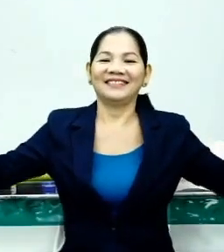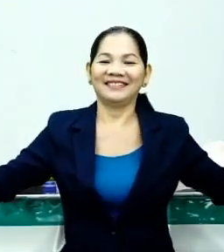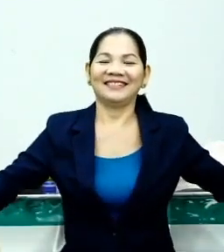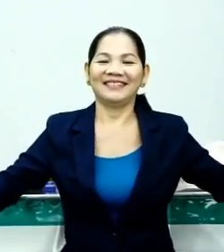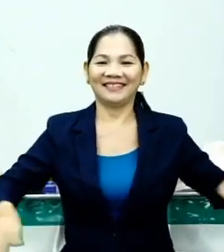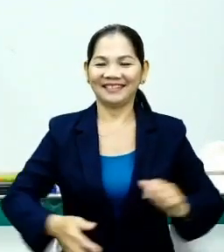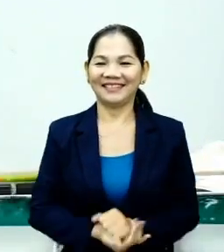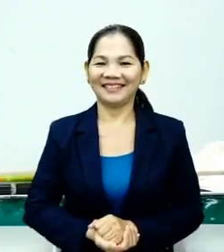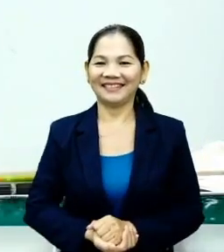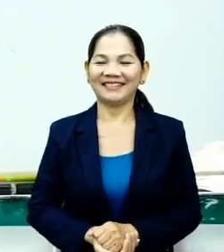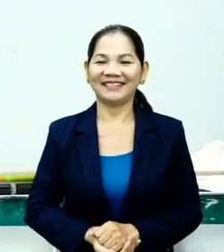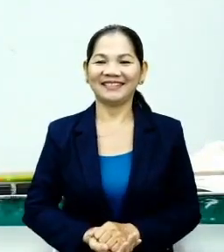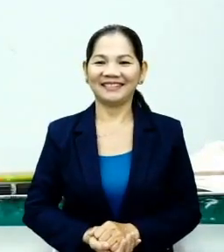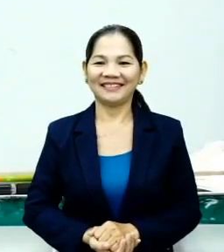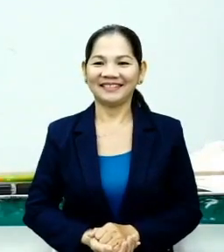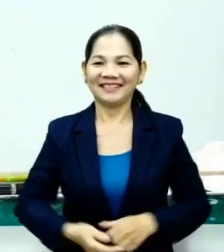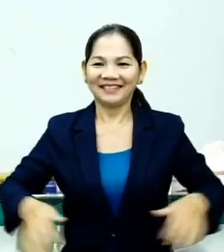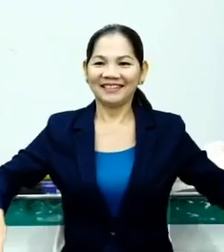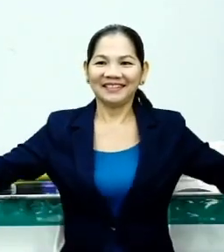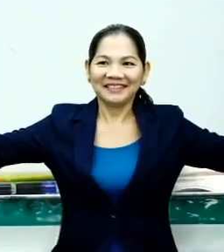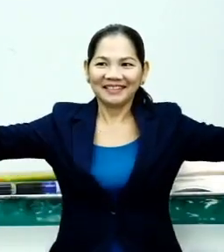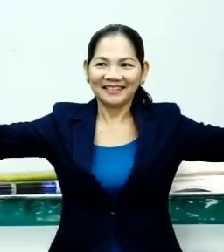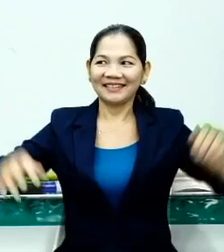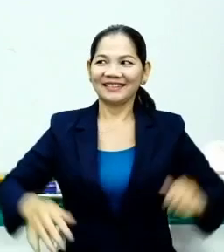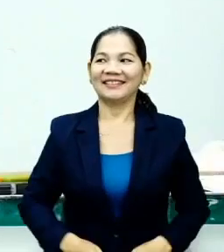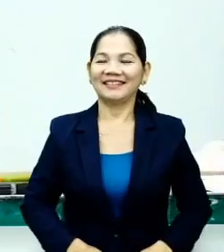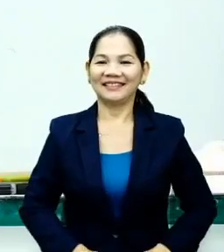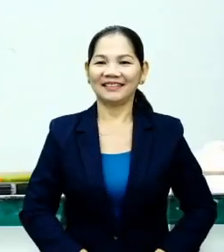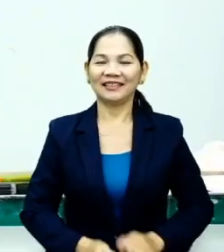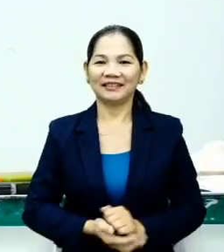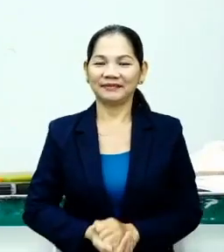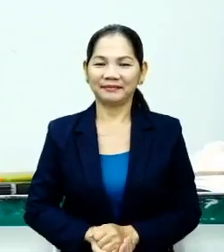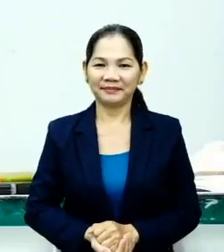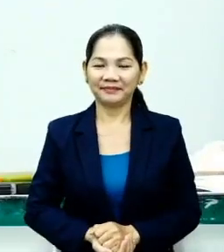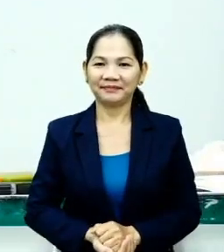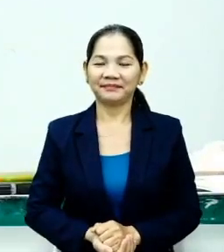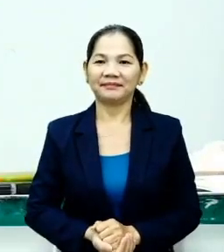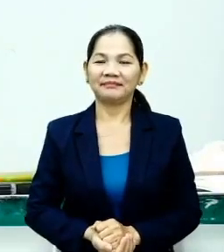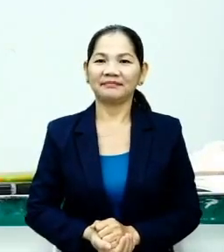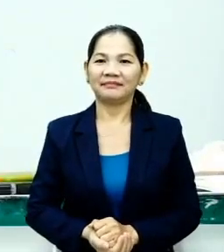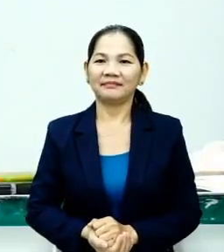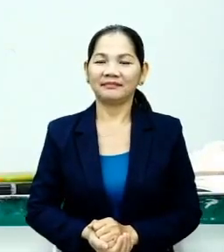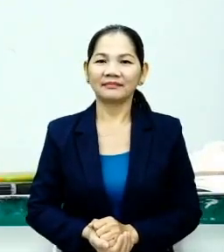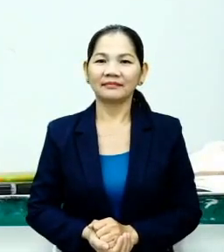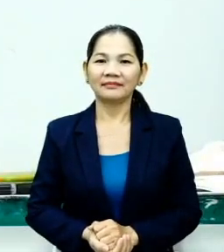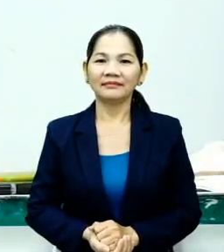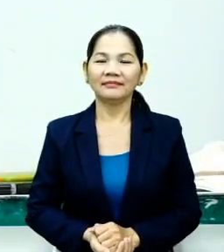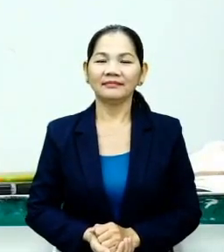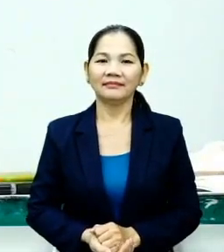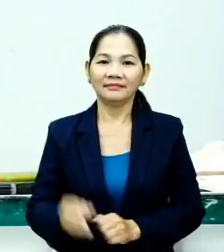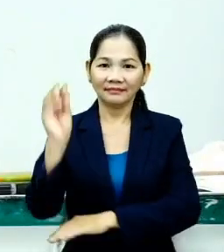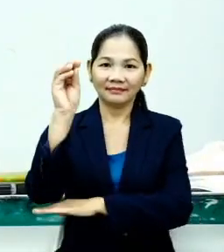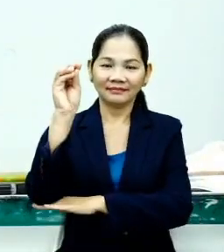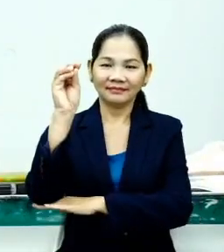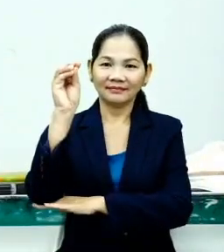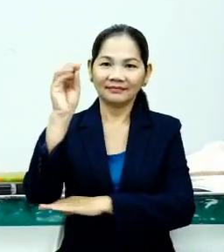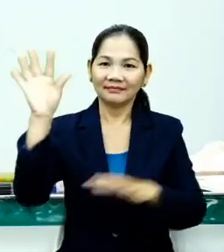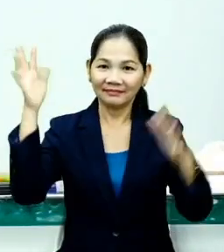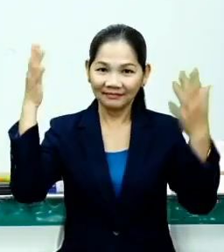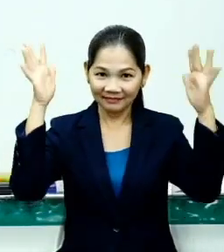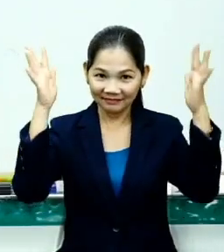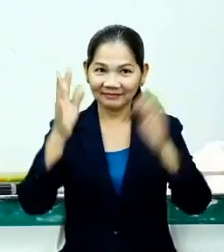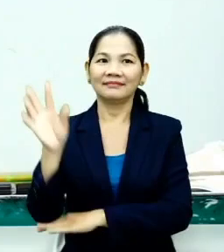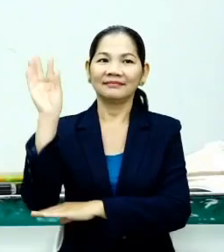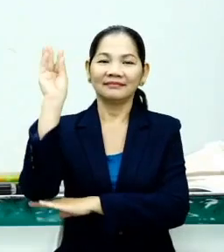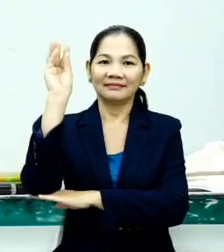hà nó con chà là chập đám chà chà nẹt luôn được phơi con mỡ chà mũi tí